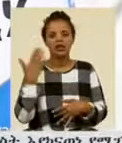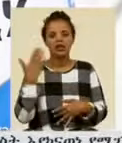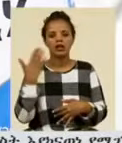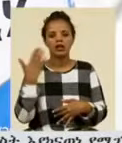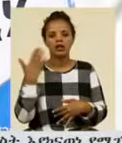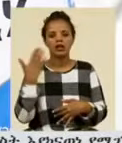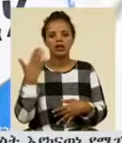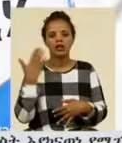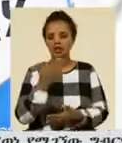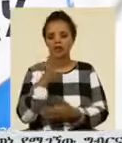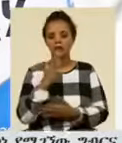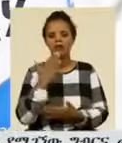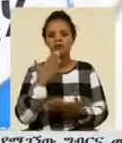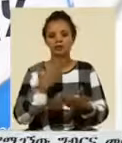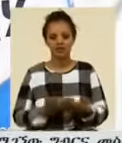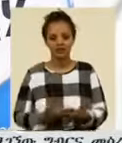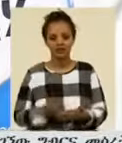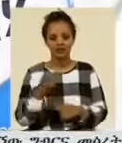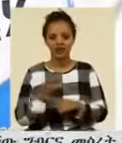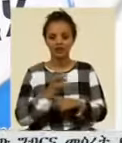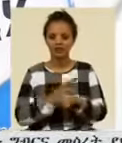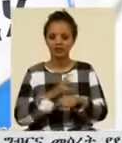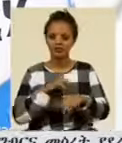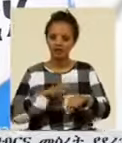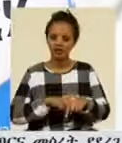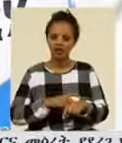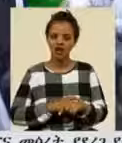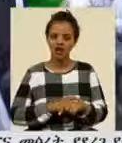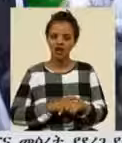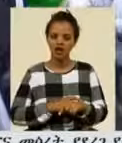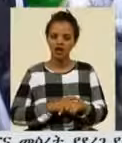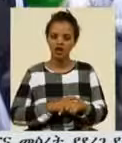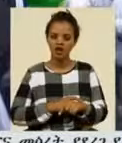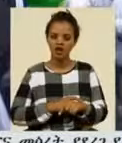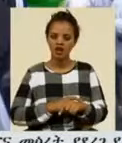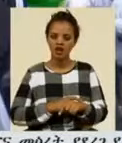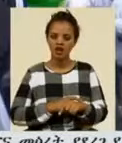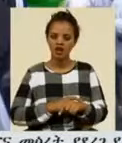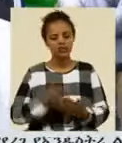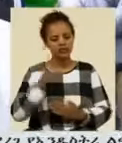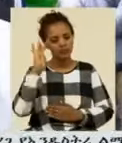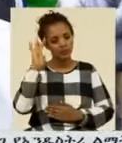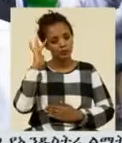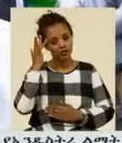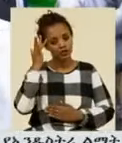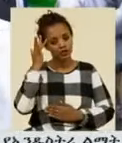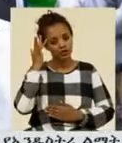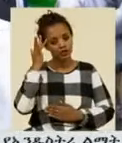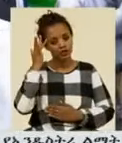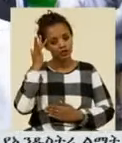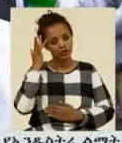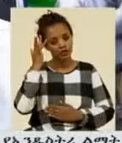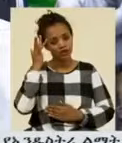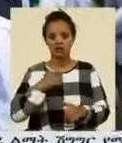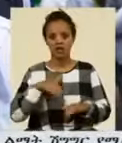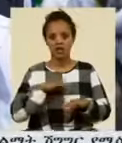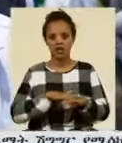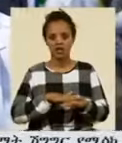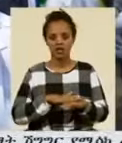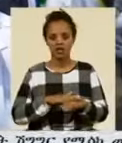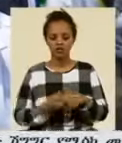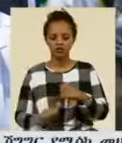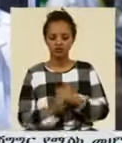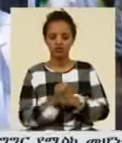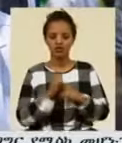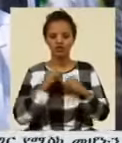እና እግዚአብሔር ይመስገን ያ ቀናቶች ጊዜዎቹ አልፏሉ። በዚህ በሽታ ፍሮንት ላይን መጀመሪያ ላይ ሊጠቁ